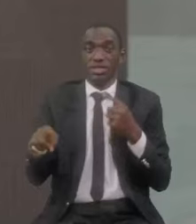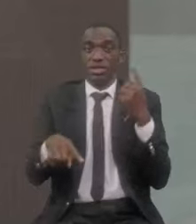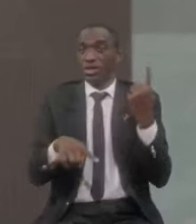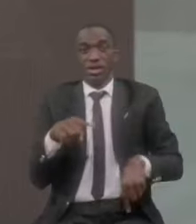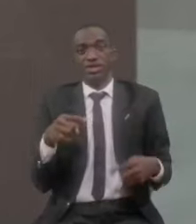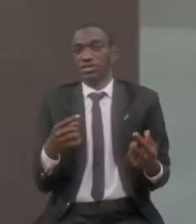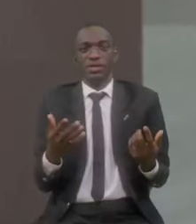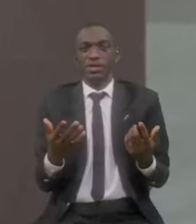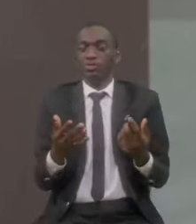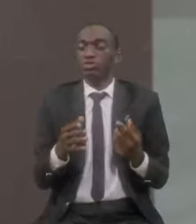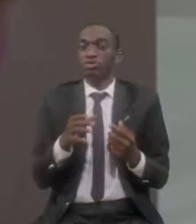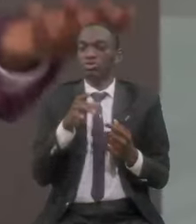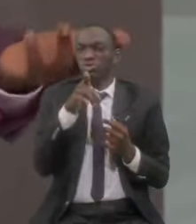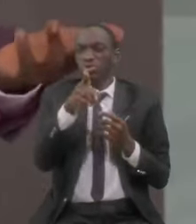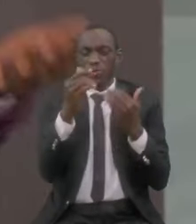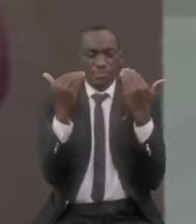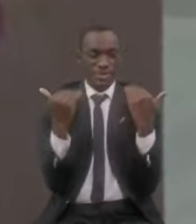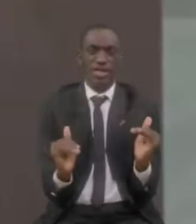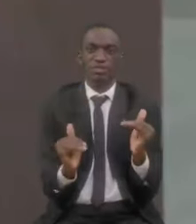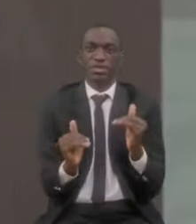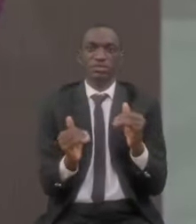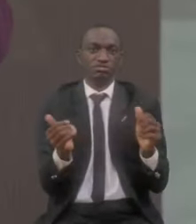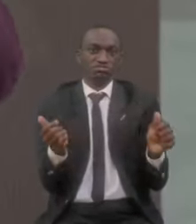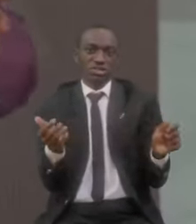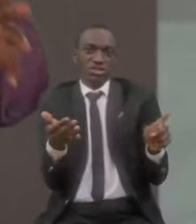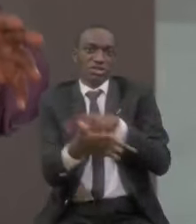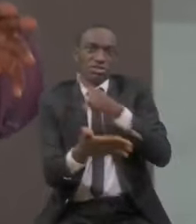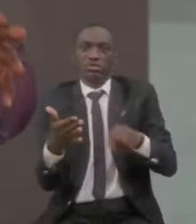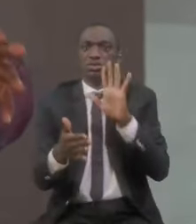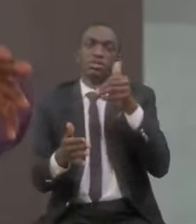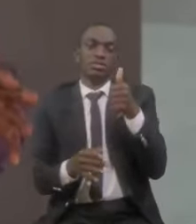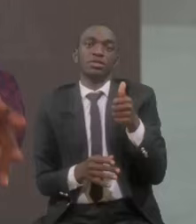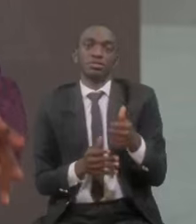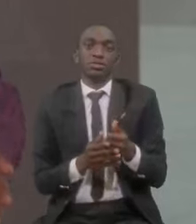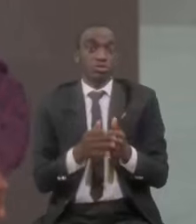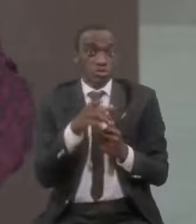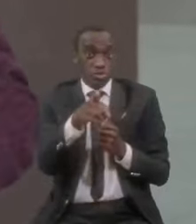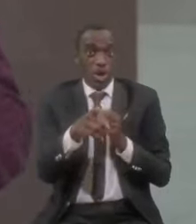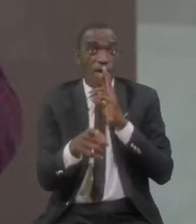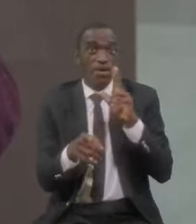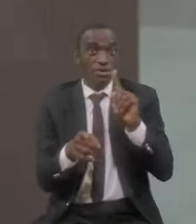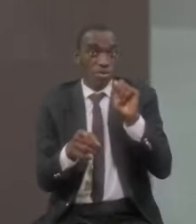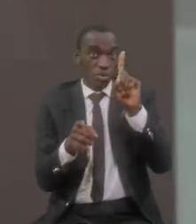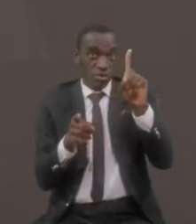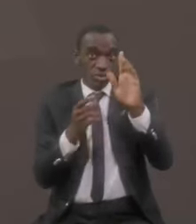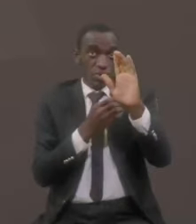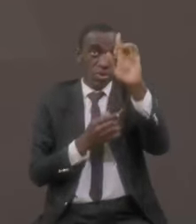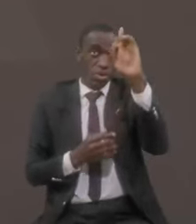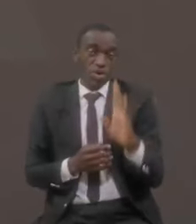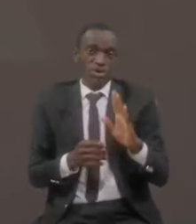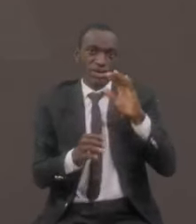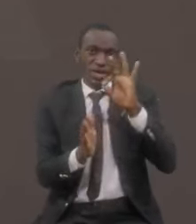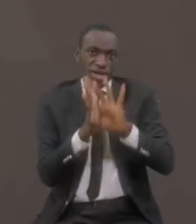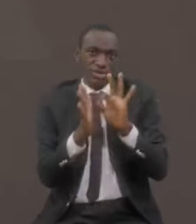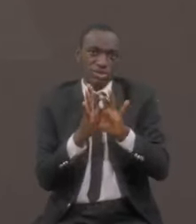Je ne peux pas. Quand tu dis ça, tu t'élimines. C'est toi. Dieu te considère dedans et c'est toi qui es en